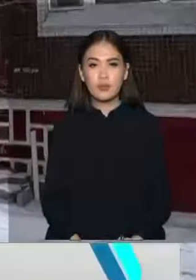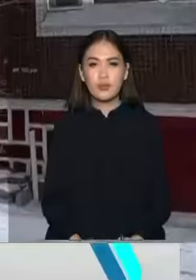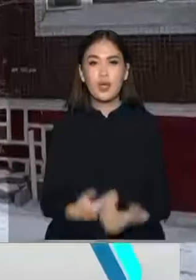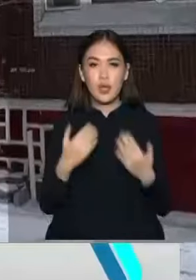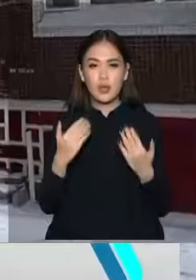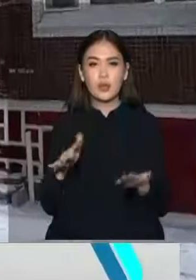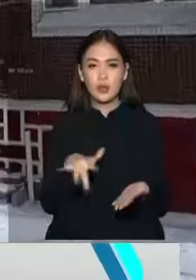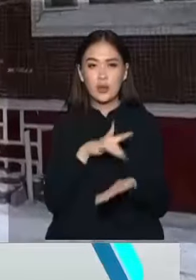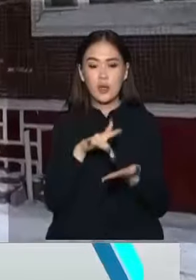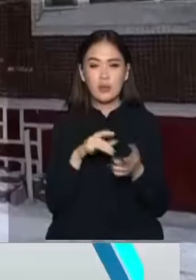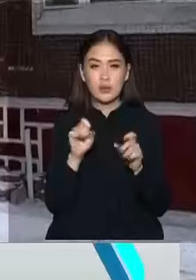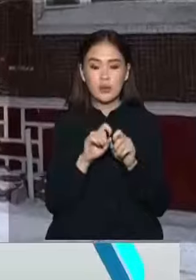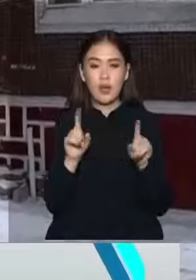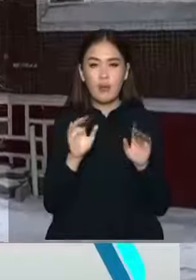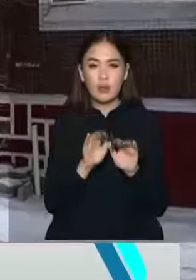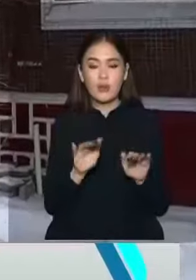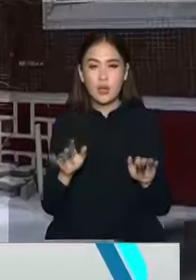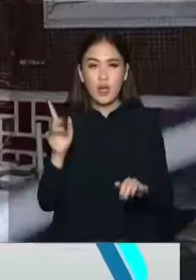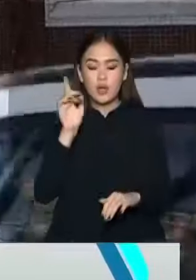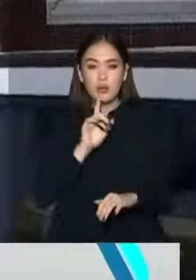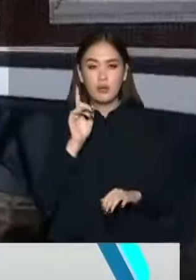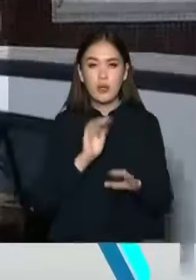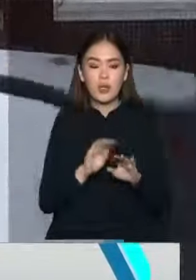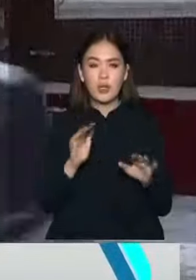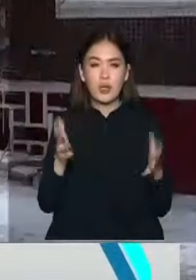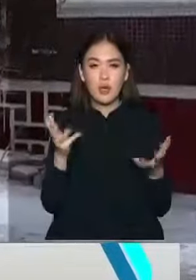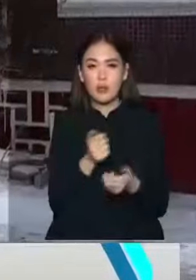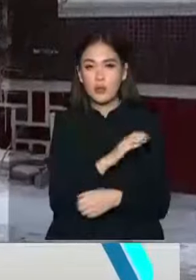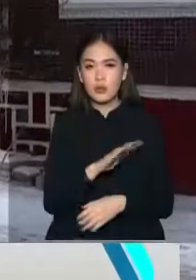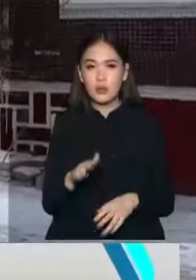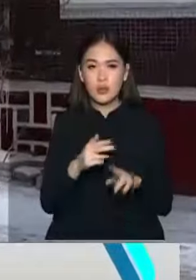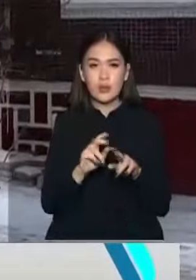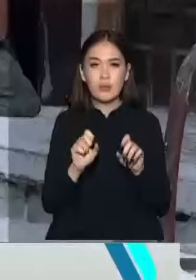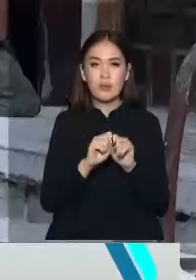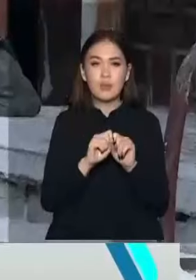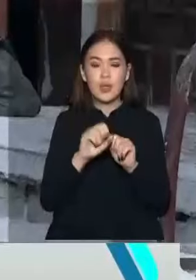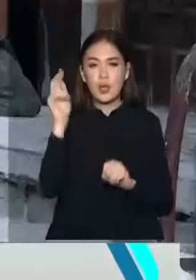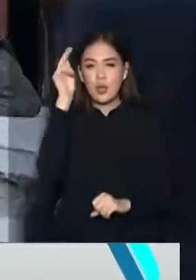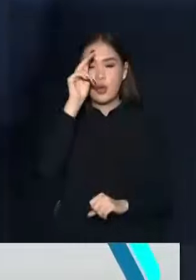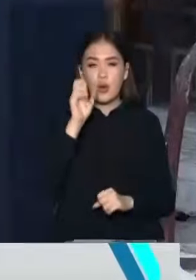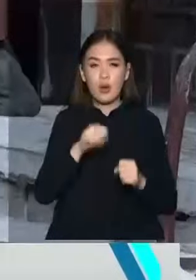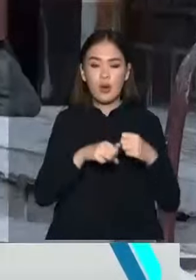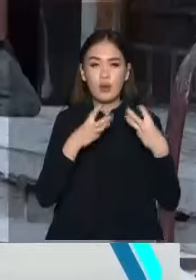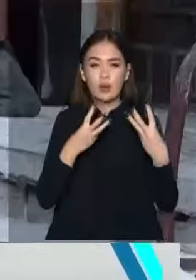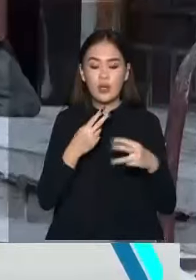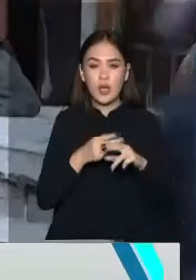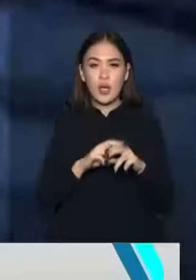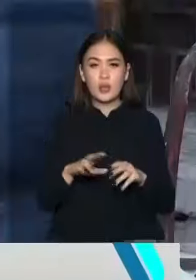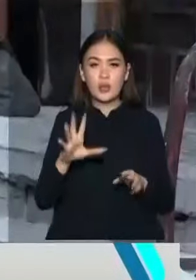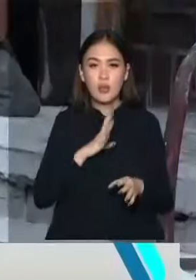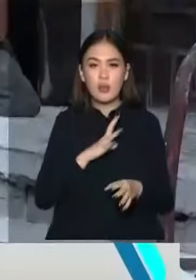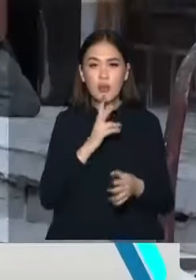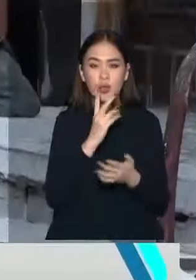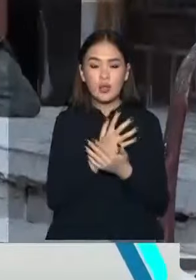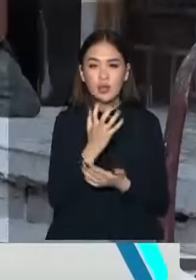Қазір қаладағы мектеп балабақшалар әзірге балаларды қабылдап жатқан жоқ, сабақ онлайн түрде жүріп жатыр. Өйткені әлеуметтік нысандардағы